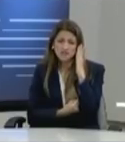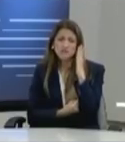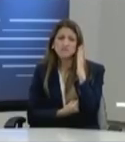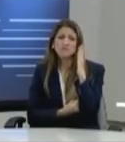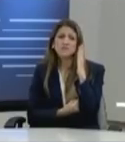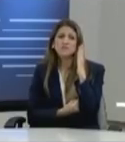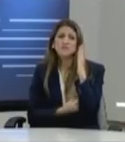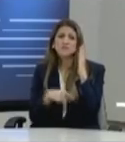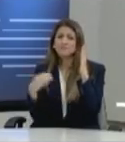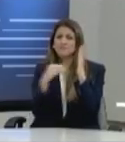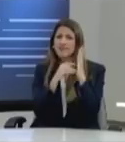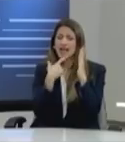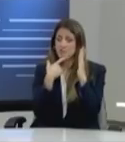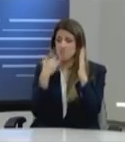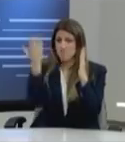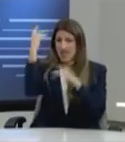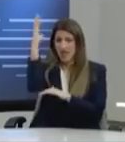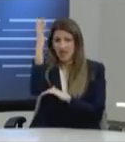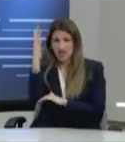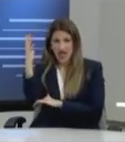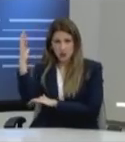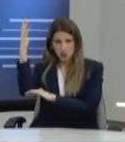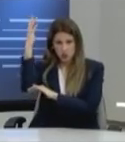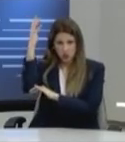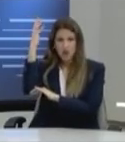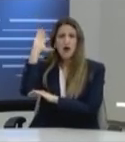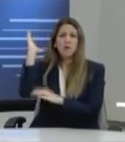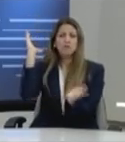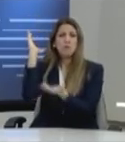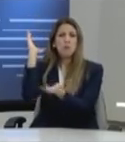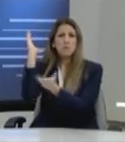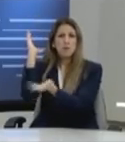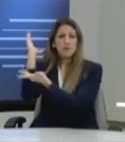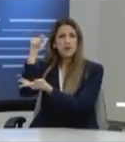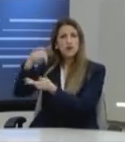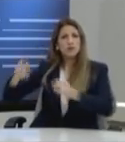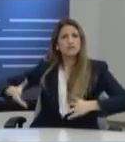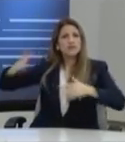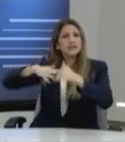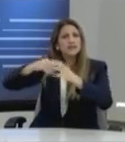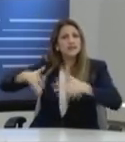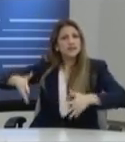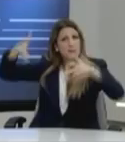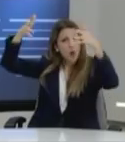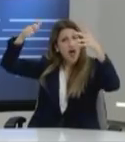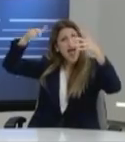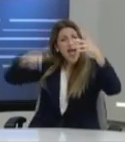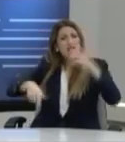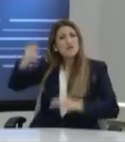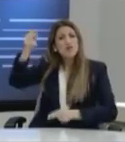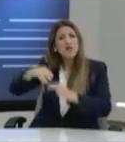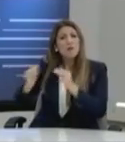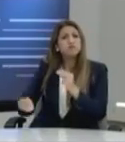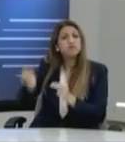ήταν δάση αλλά έχουν οικοδομηθεί σήμερα άλυτες νομικές καταστάσεις. Άλυτες, τις οποίες εσείς πάτε